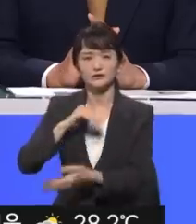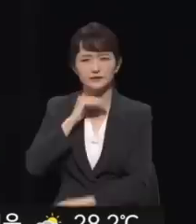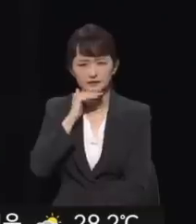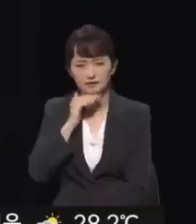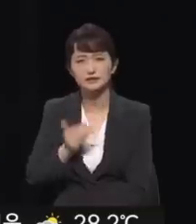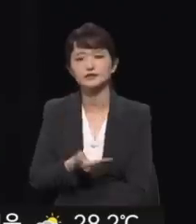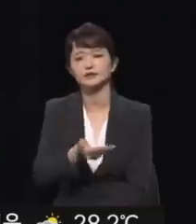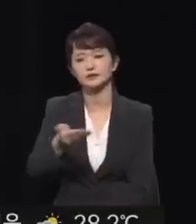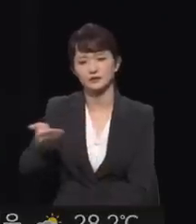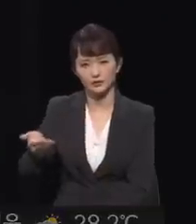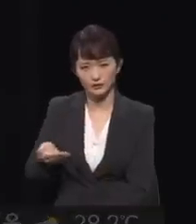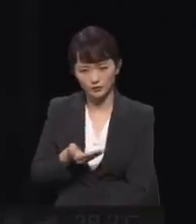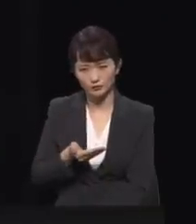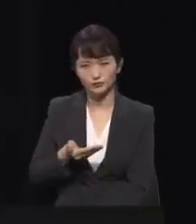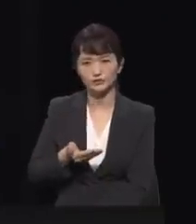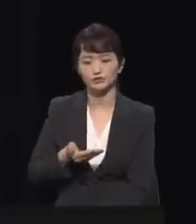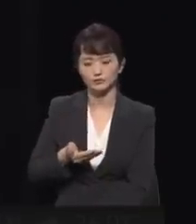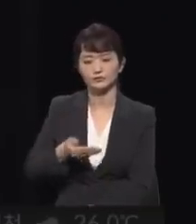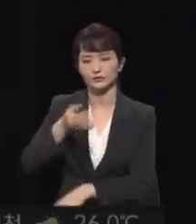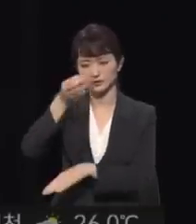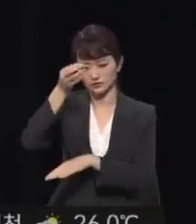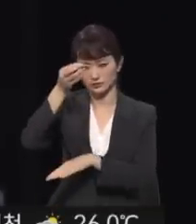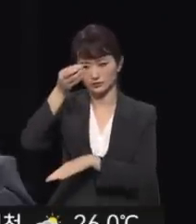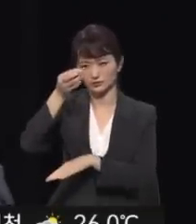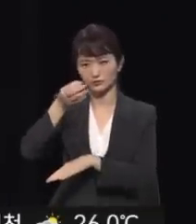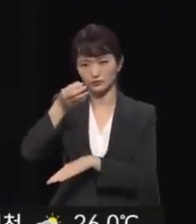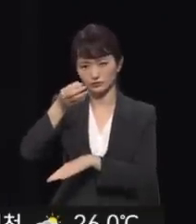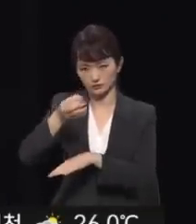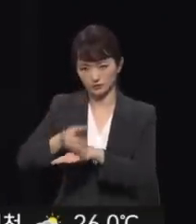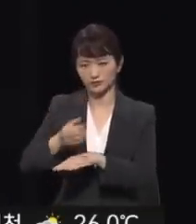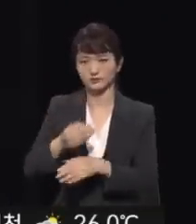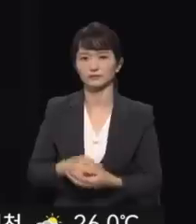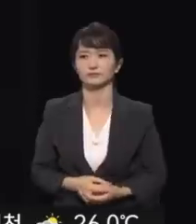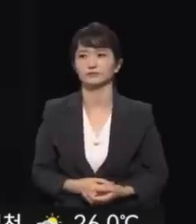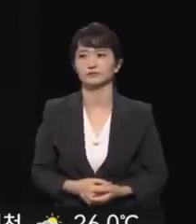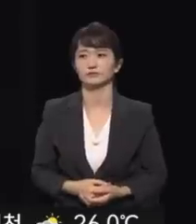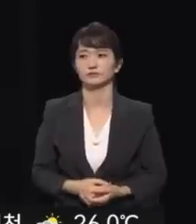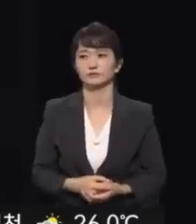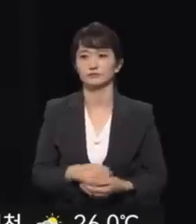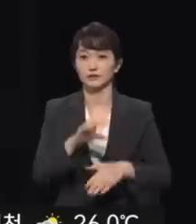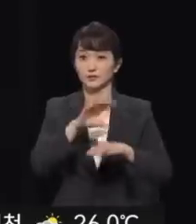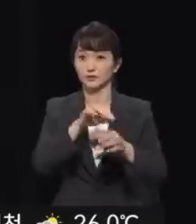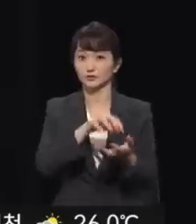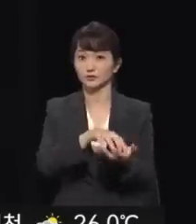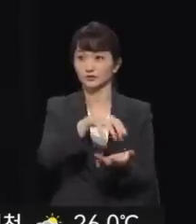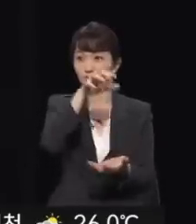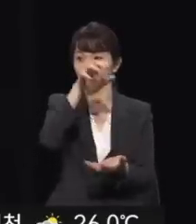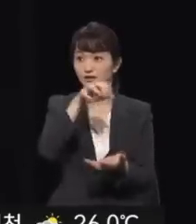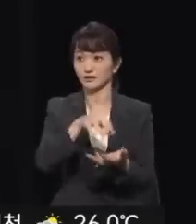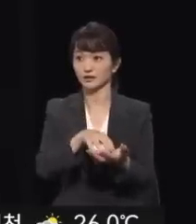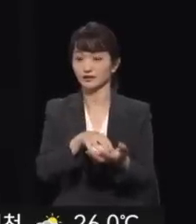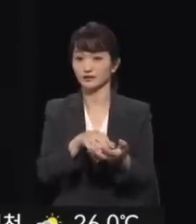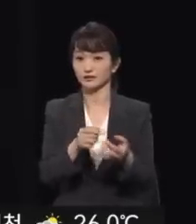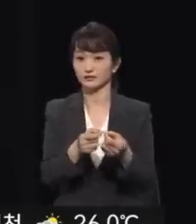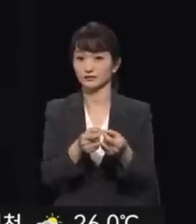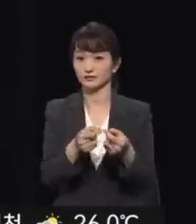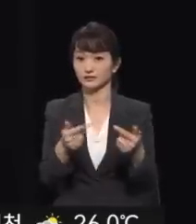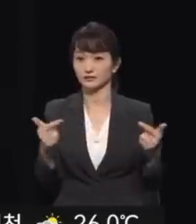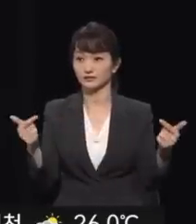제작진도 사과를 드립니다 이번 먼저 말씀을 드리고요 우리 방송 분량이 늘어납니다 까 예